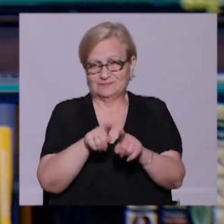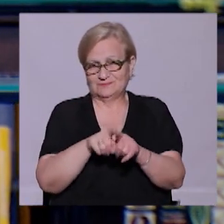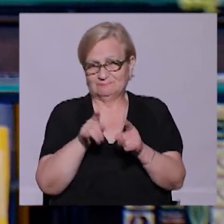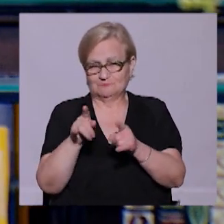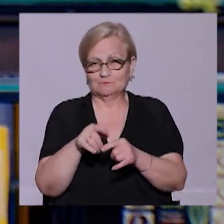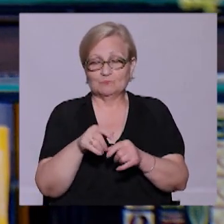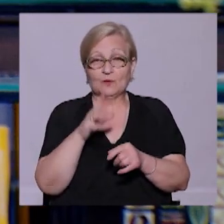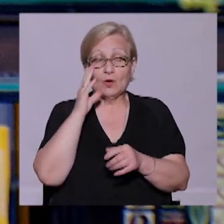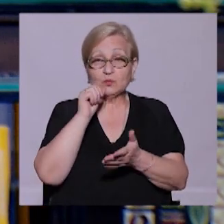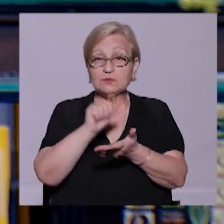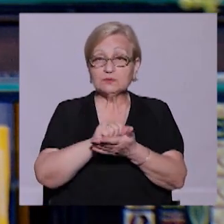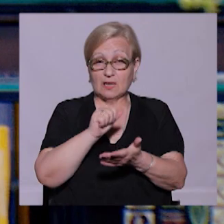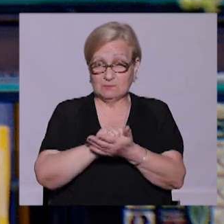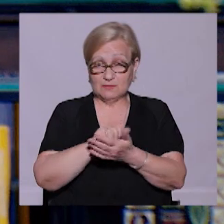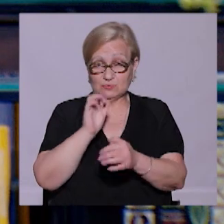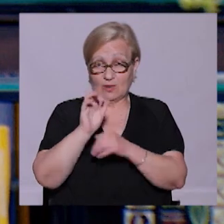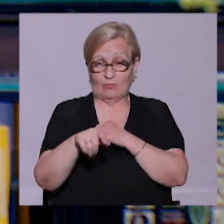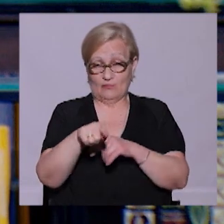კი დაიბეჭდა რომანი